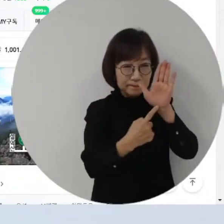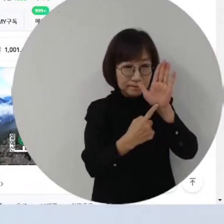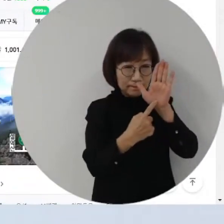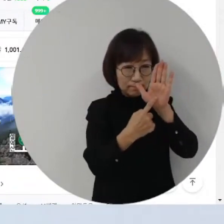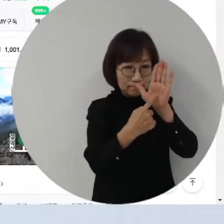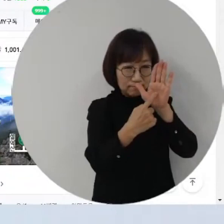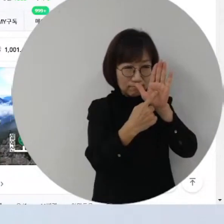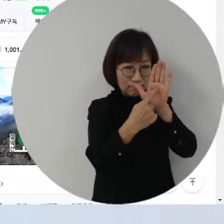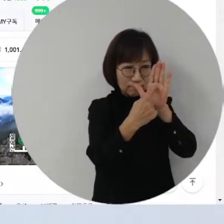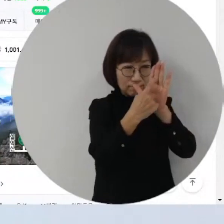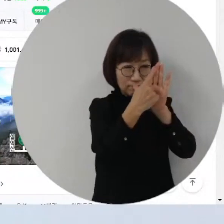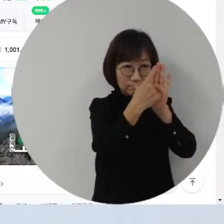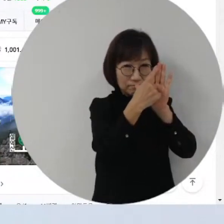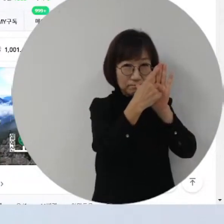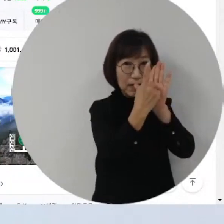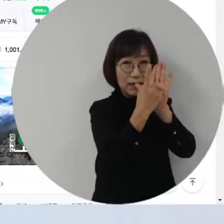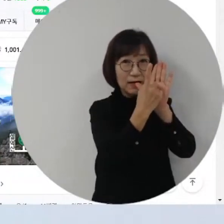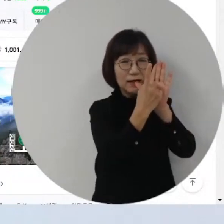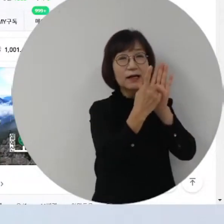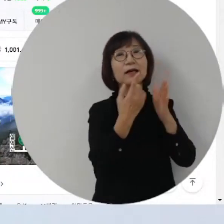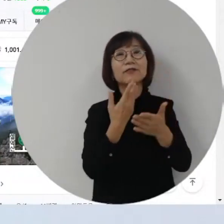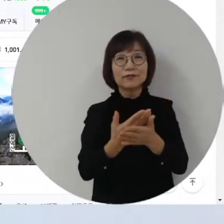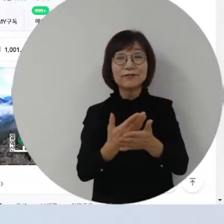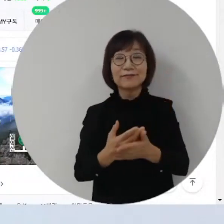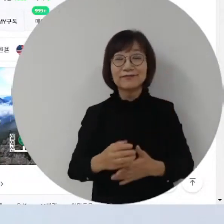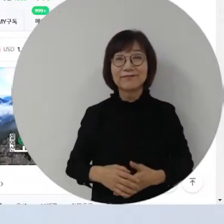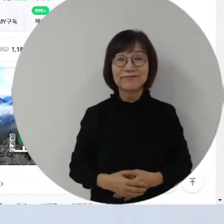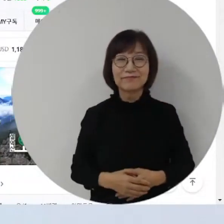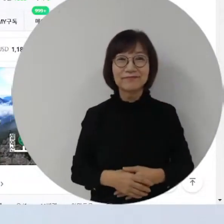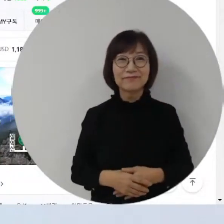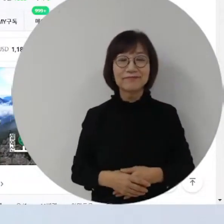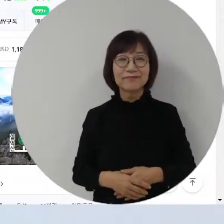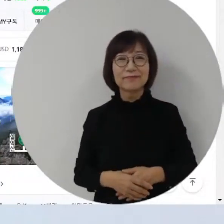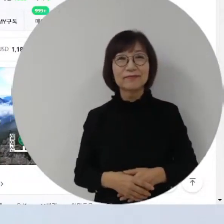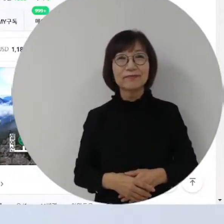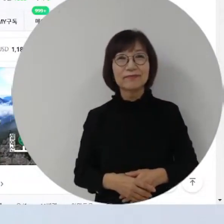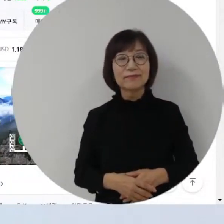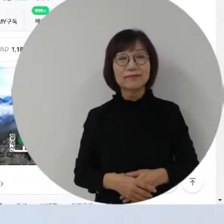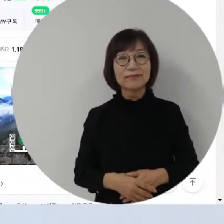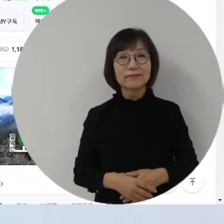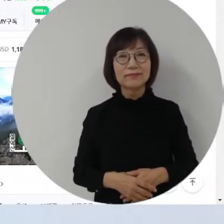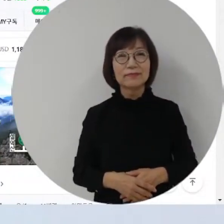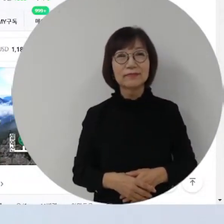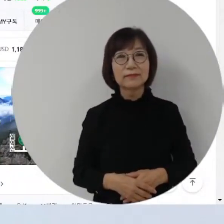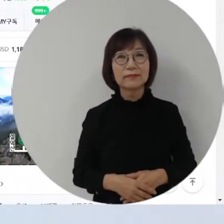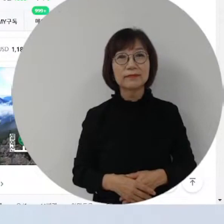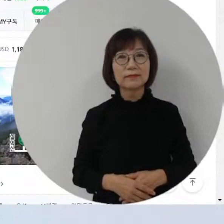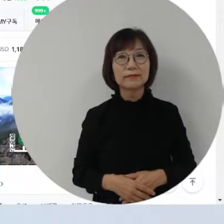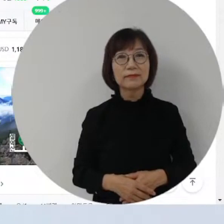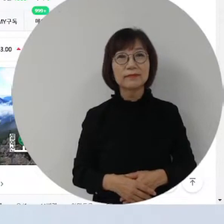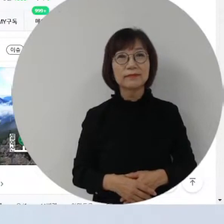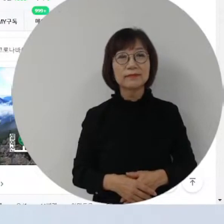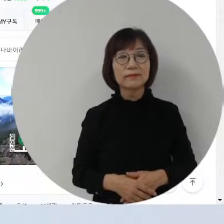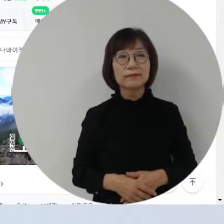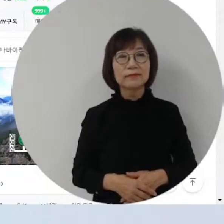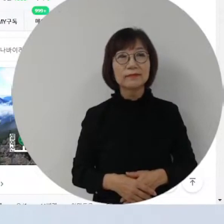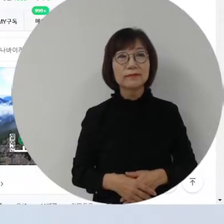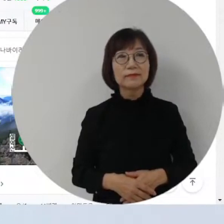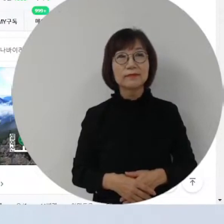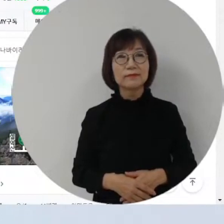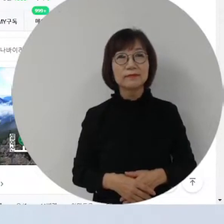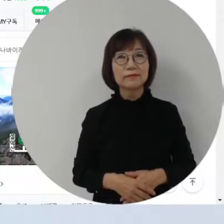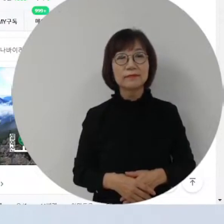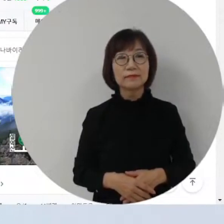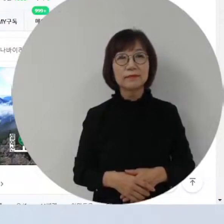됐나요? 요 상에서도 이동할 수가 있어요. 클릭한 채로 북마크에다가 클릭한 채로 맨 뒤로